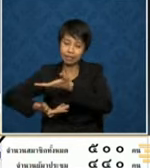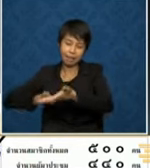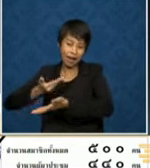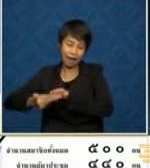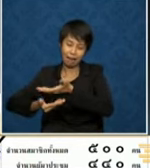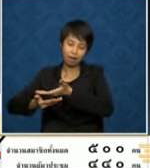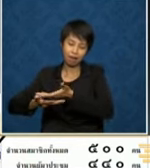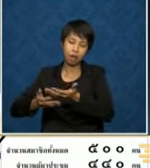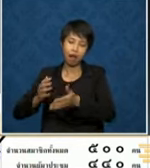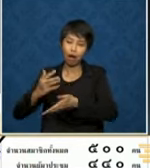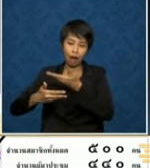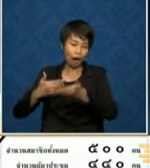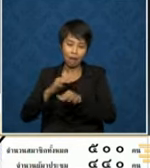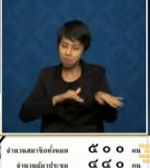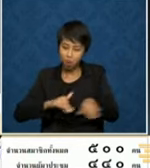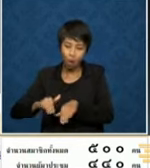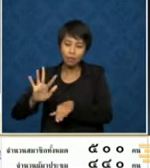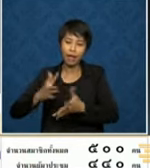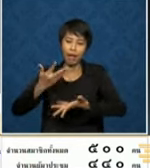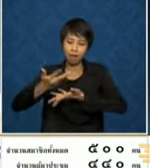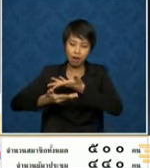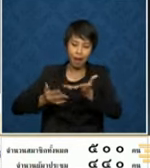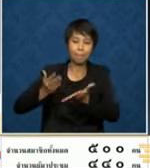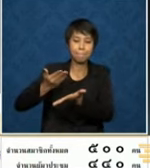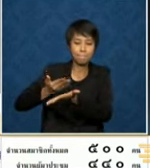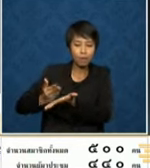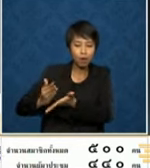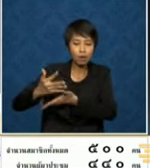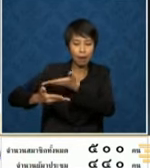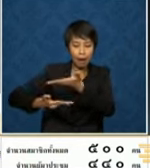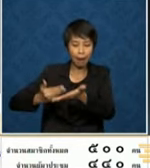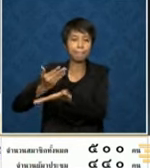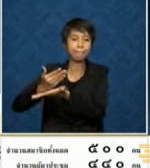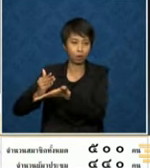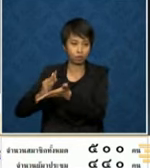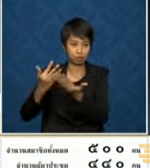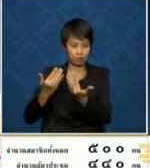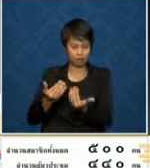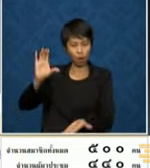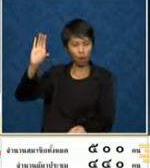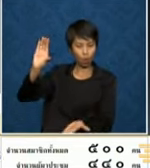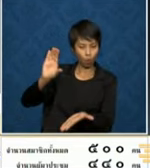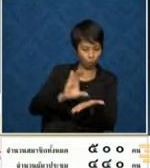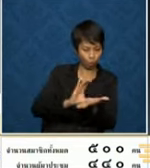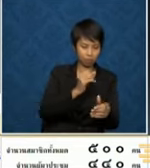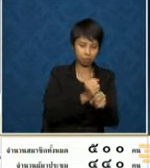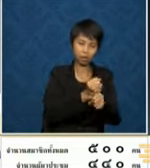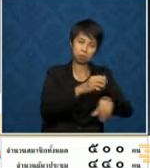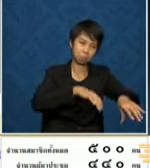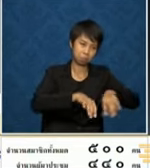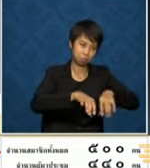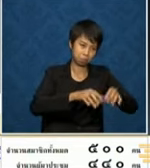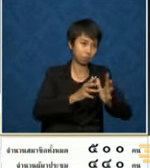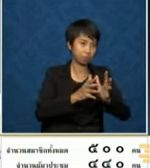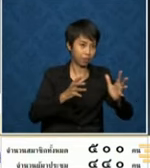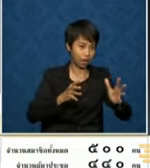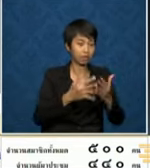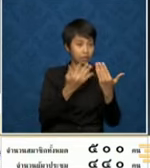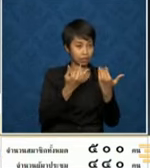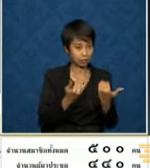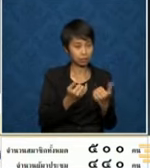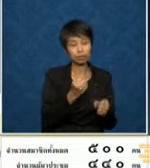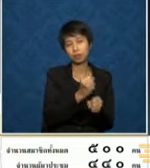าดทั้งโครงการประกันรายได้ซึ่งใช้งบประมาณจำนวนมหาศาลโครงการยางยั่งยืนนะครับตลอดจนถึ